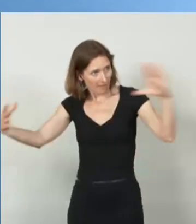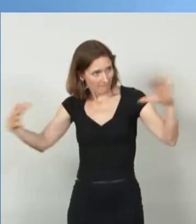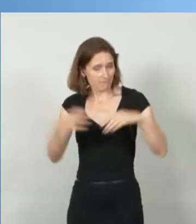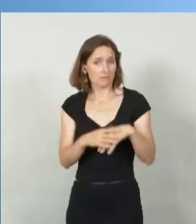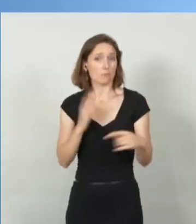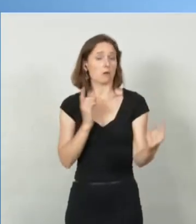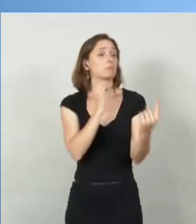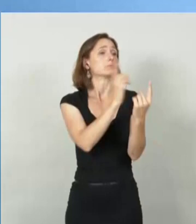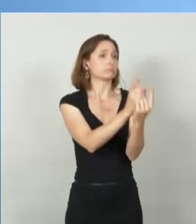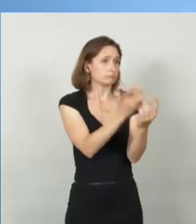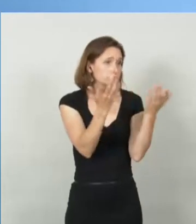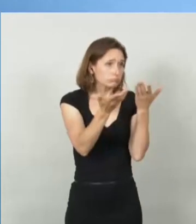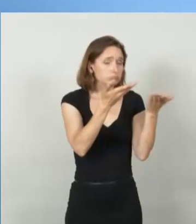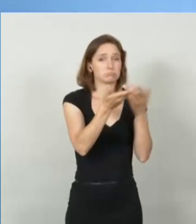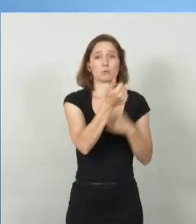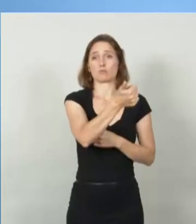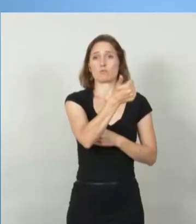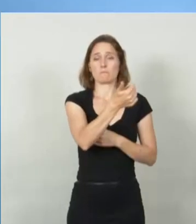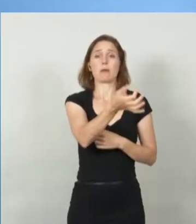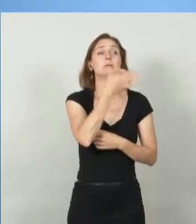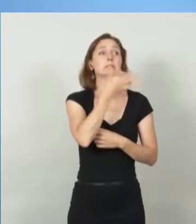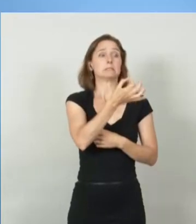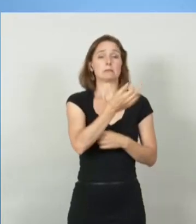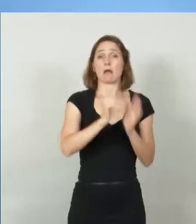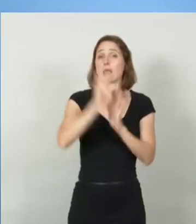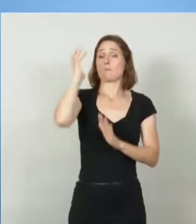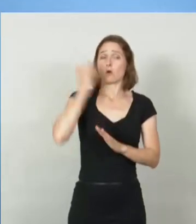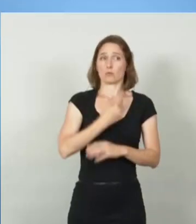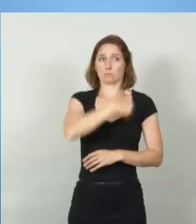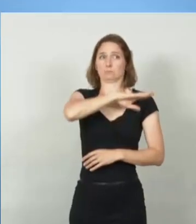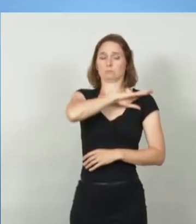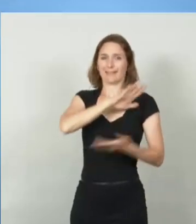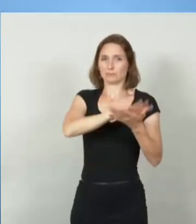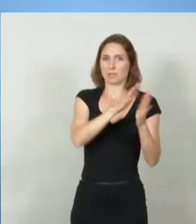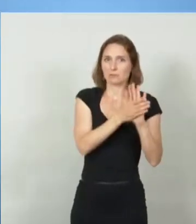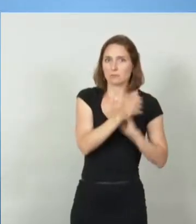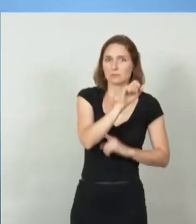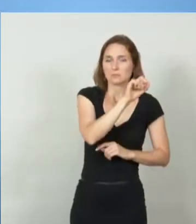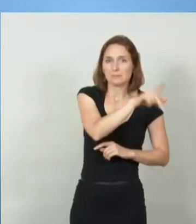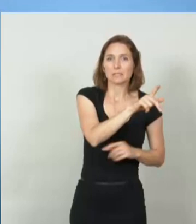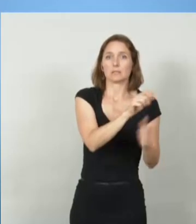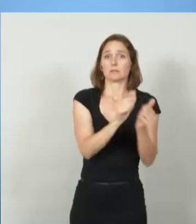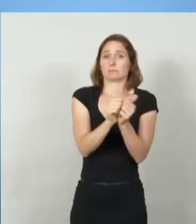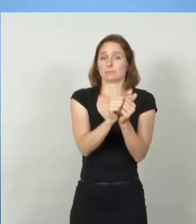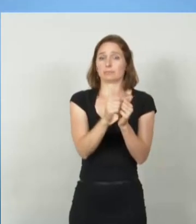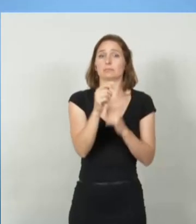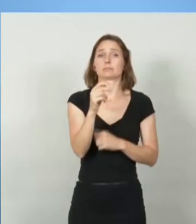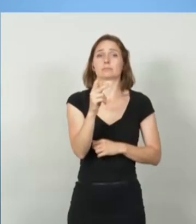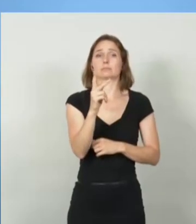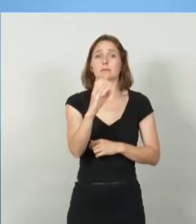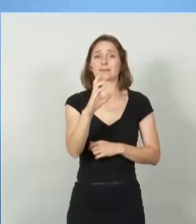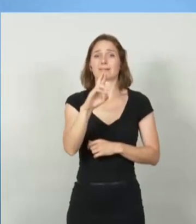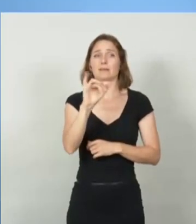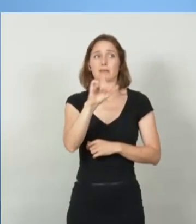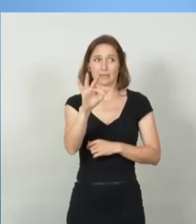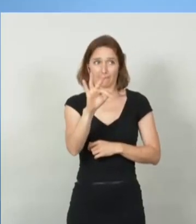qui est devenu France urbaine par la suite qu'il présidait avec être vigel Kaim qui présidait le CRIF devant le mur des de lamentations pour la messe de la Nativité donc je